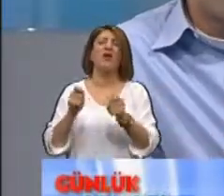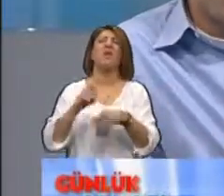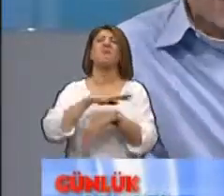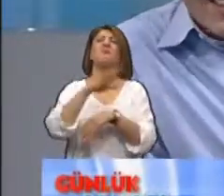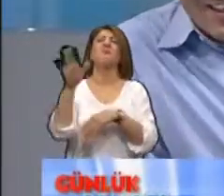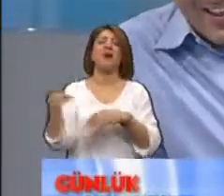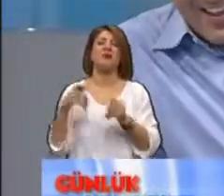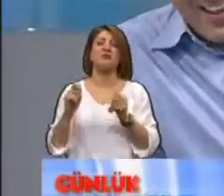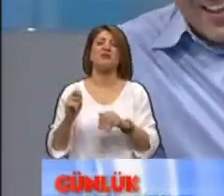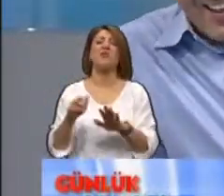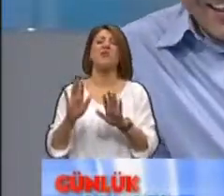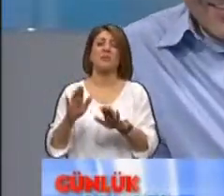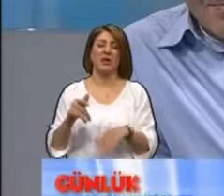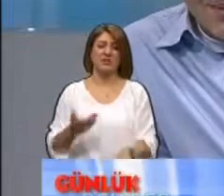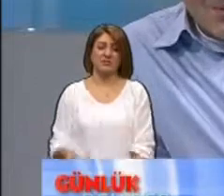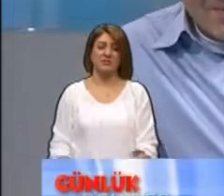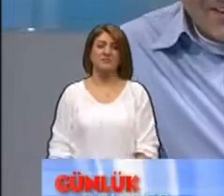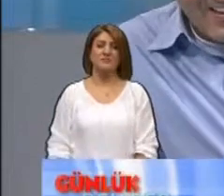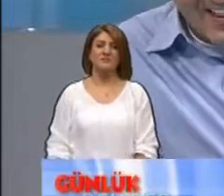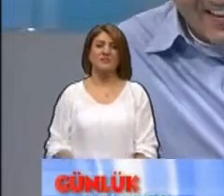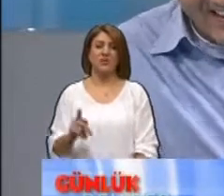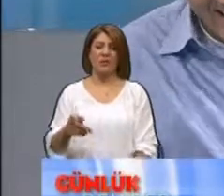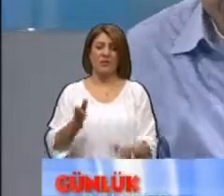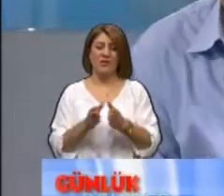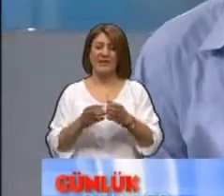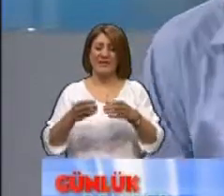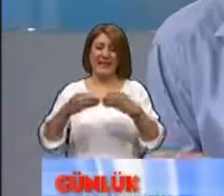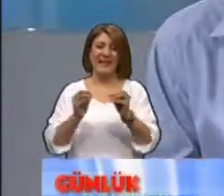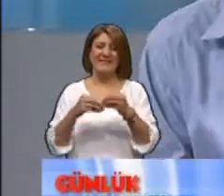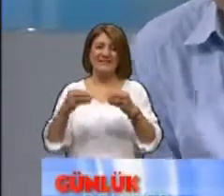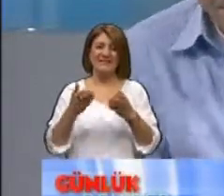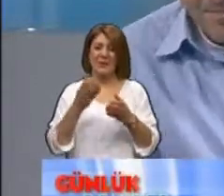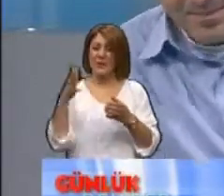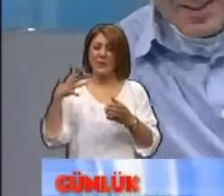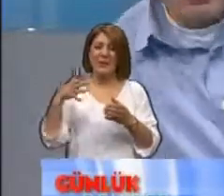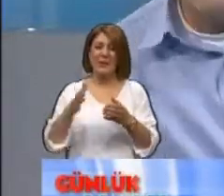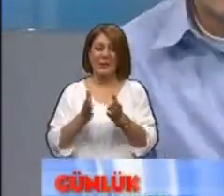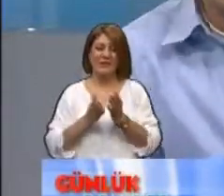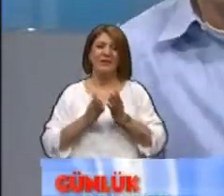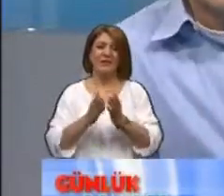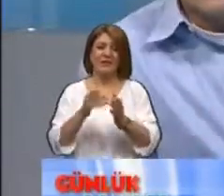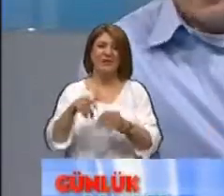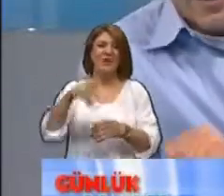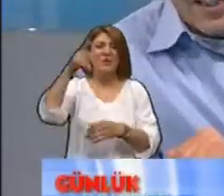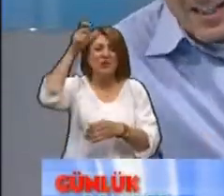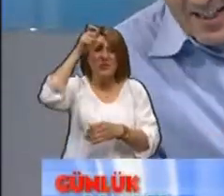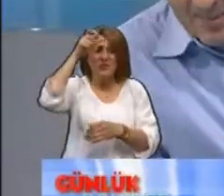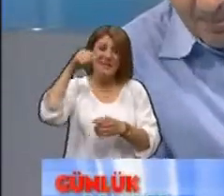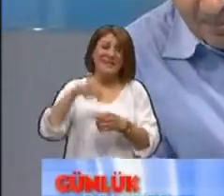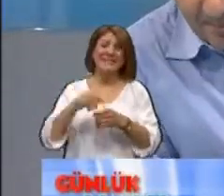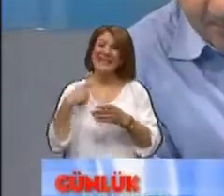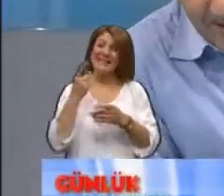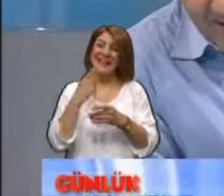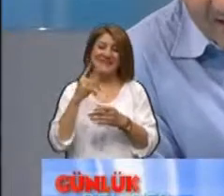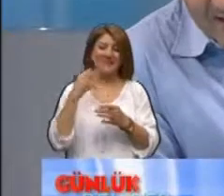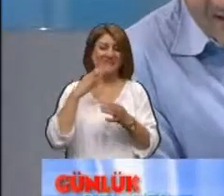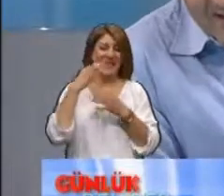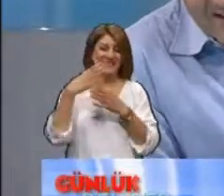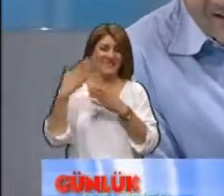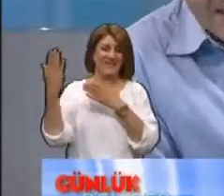kağıt A4 olmazsa betondan kağıttan batacağını. Kağıttan şüphe ediyorum evet diyorsun. Allah Allah. Biraz ülkemizdeki evet bir sevimliliğe geçelim.